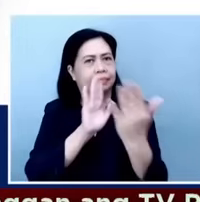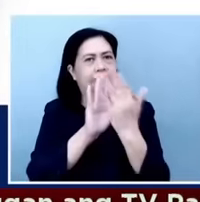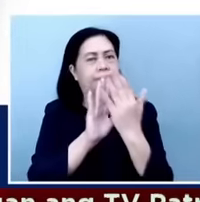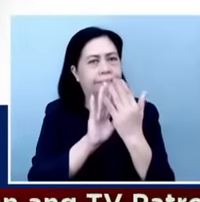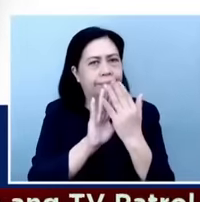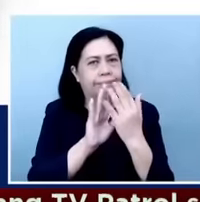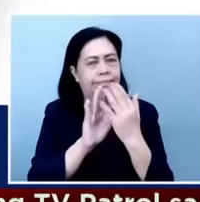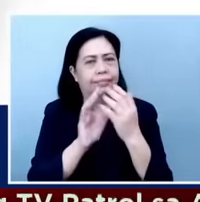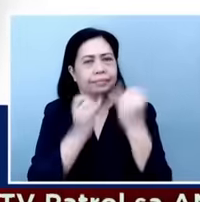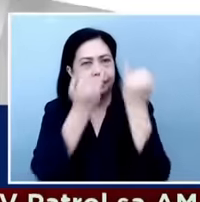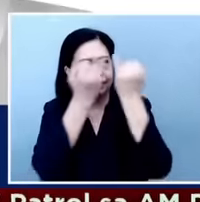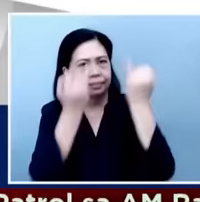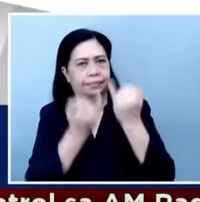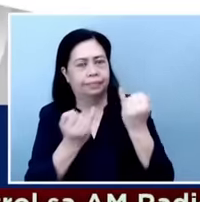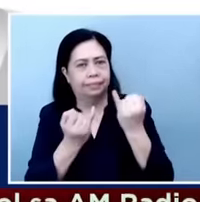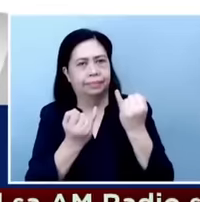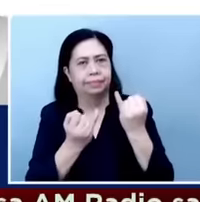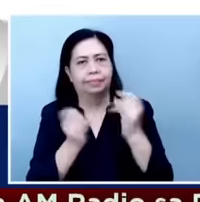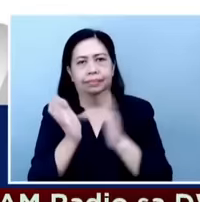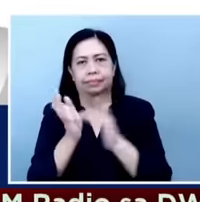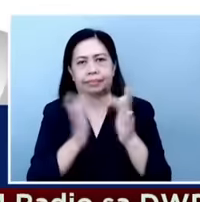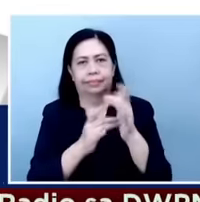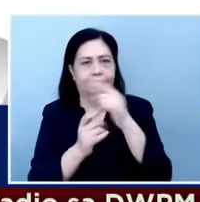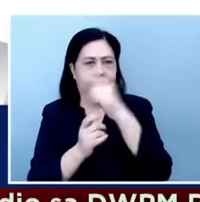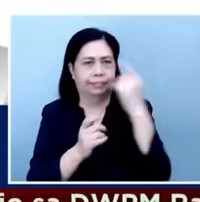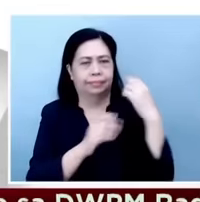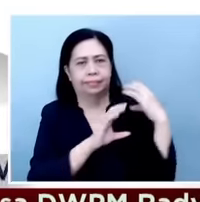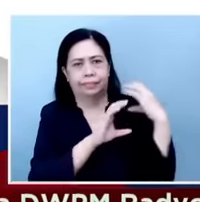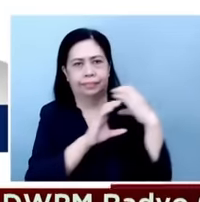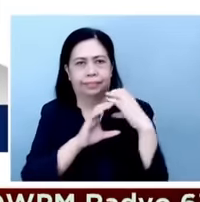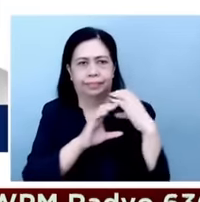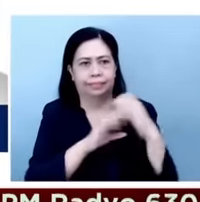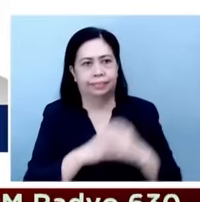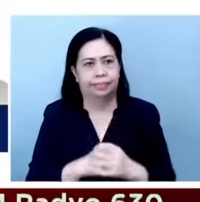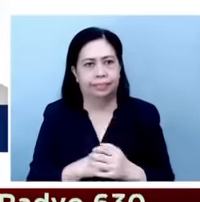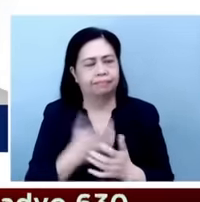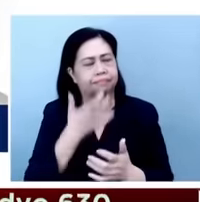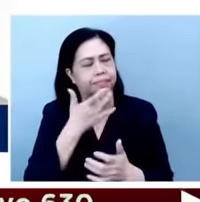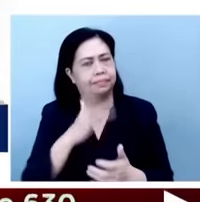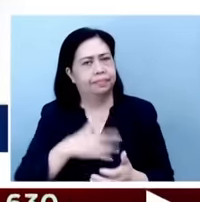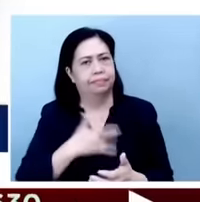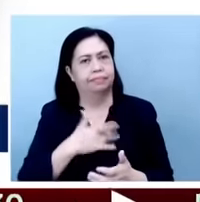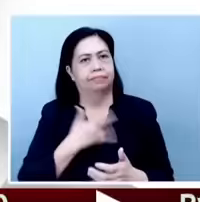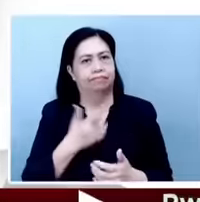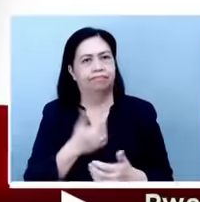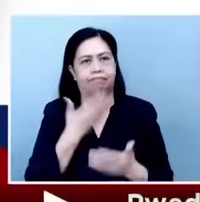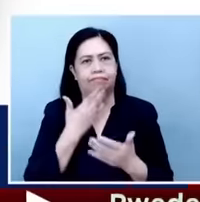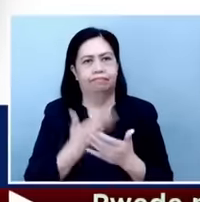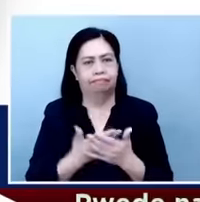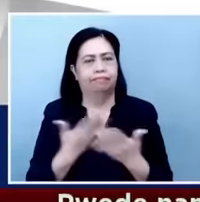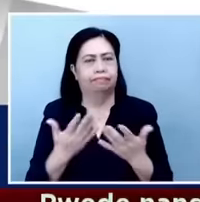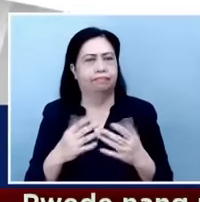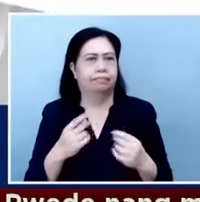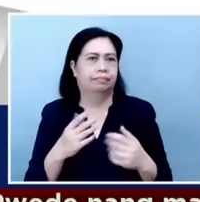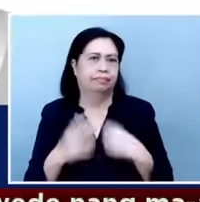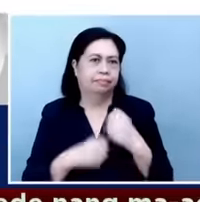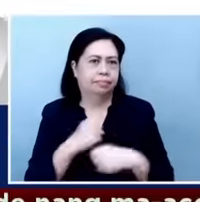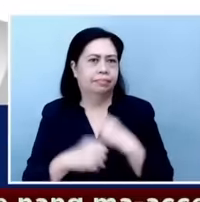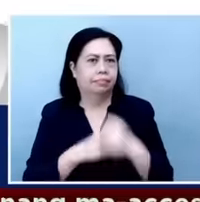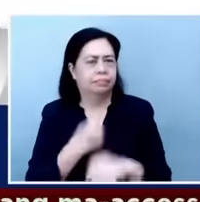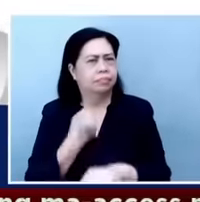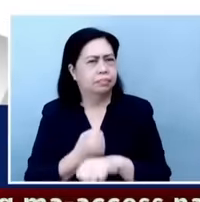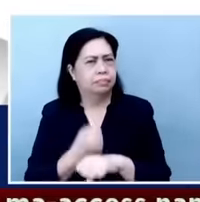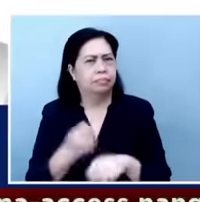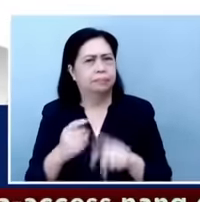imahen ng Panginoong Jesus. Masarap sir, siyempre panata yan eh, lagi naman natin ginagawa taon-taon. Mahirap sir, pero kailangan